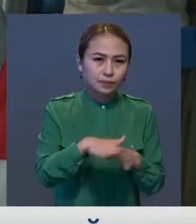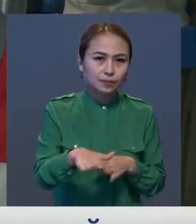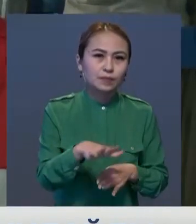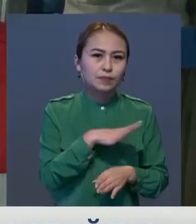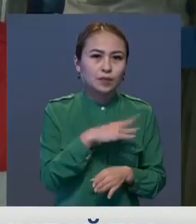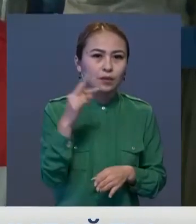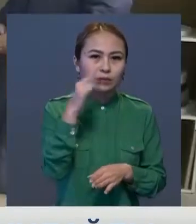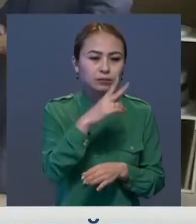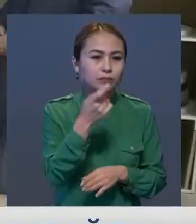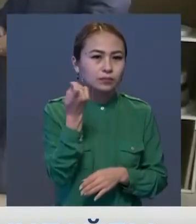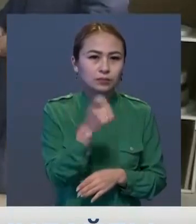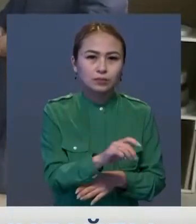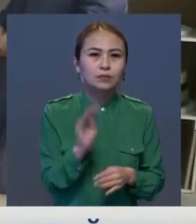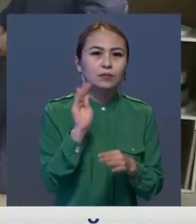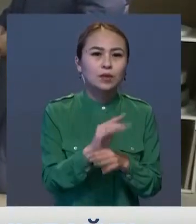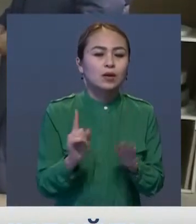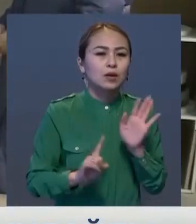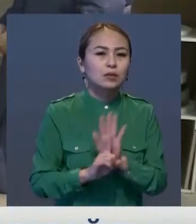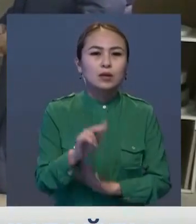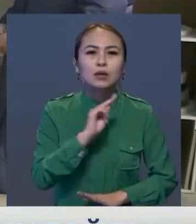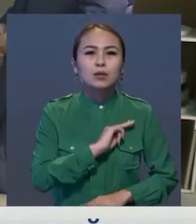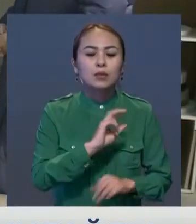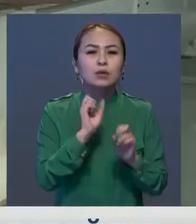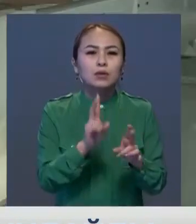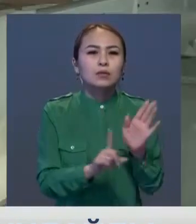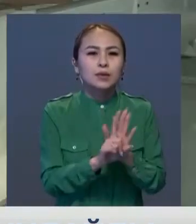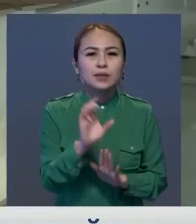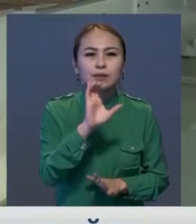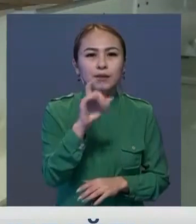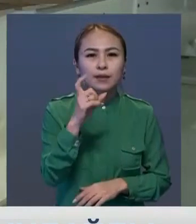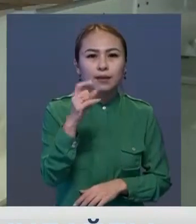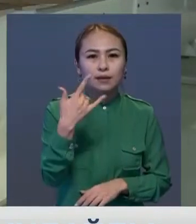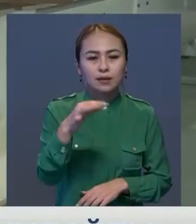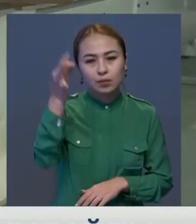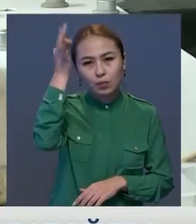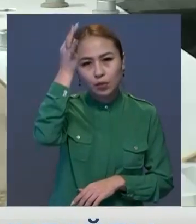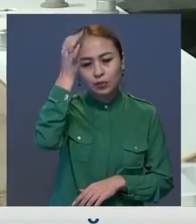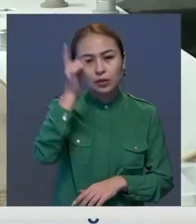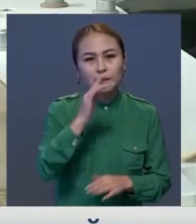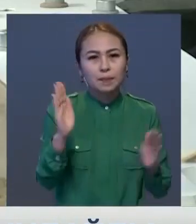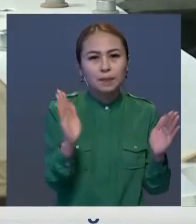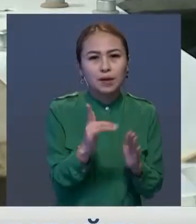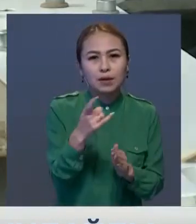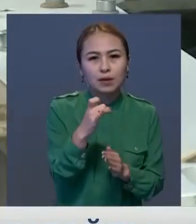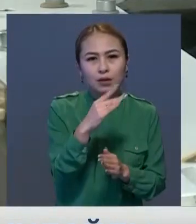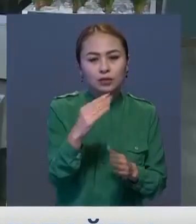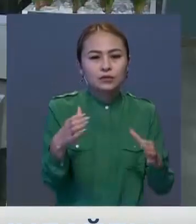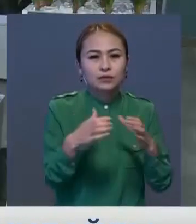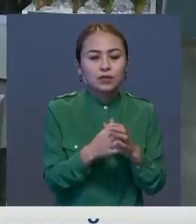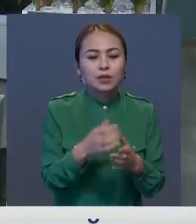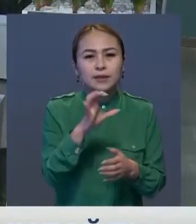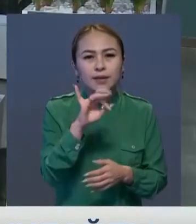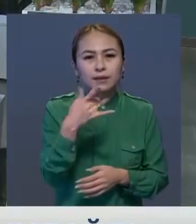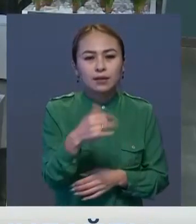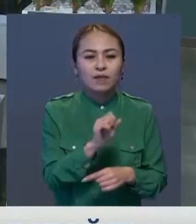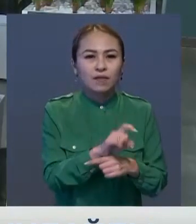вообще қателік шықпайды. Ең әуелгі жұмыстың қалай басталғанын зауыт директор Сергей Хигайдың есінде. Бастапқыда мұнда шағын гараж және екі қызметкер болған. Сергейдің